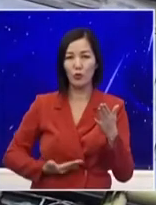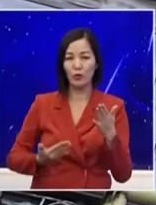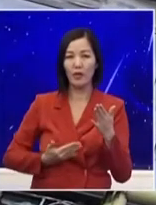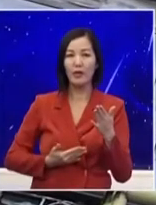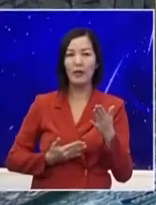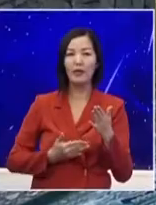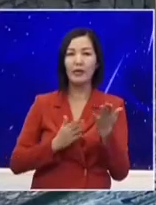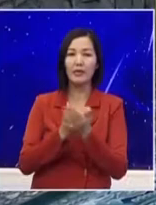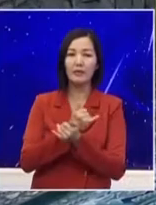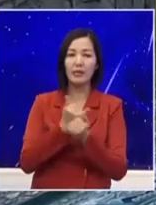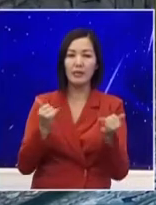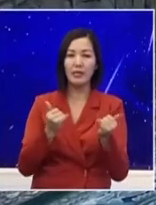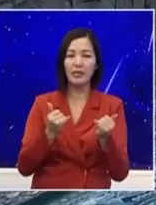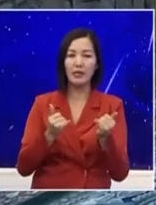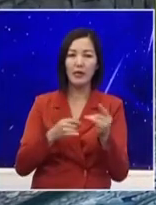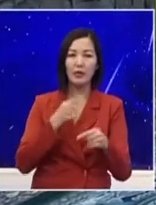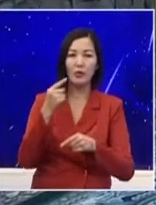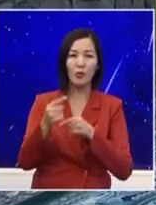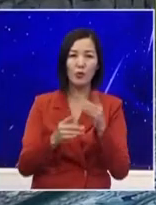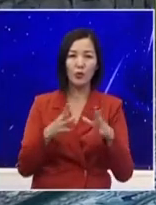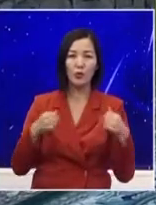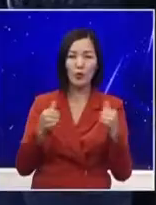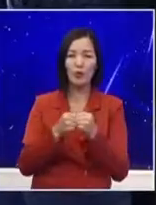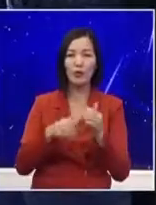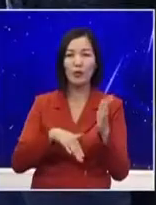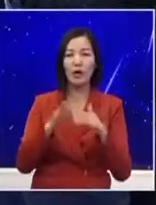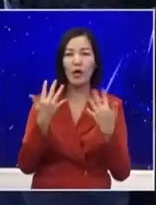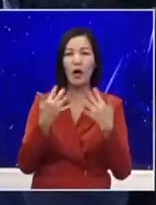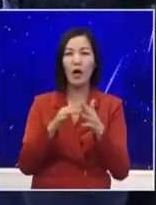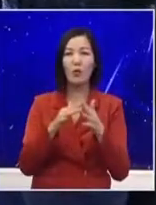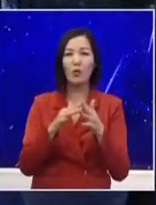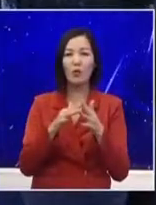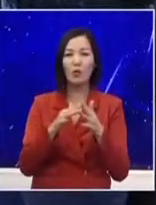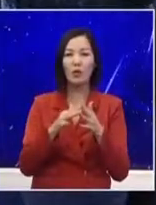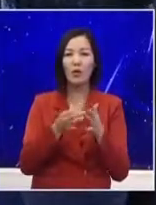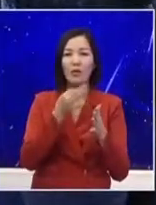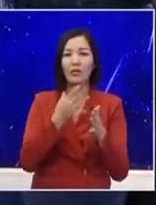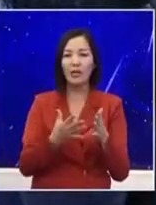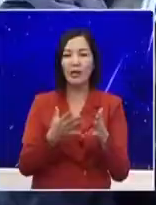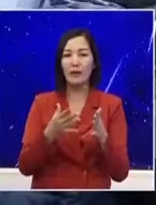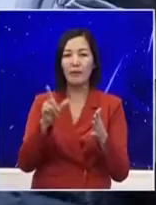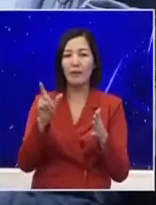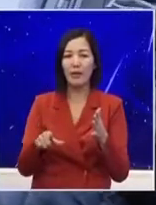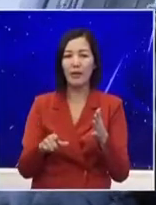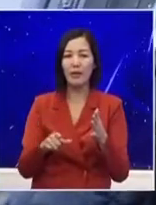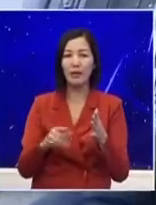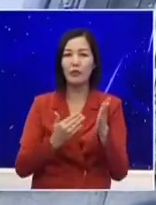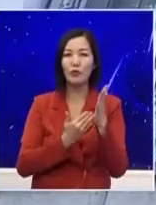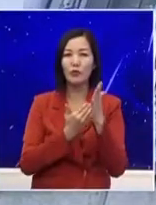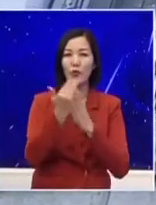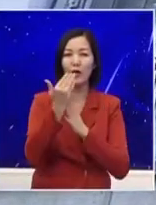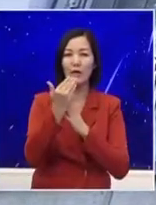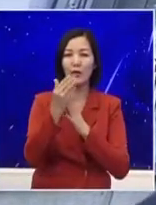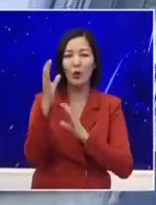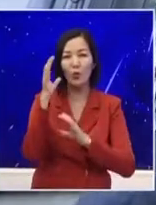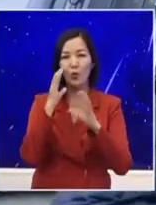жүріп, қызмет етті, өсті өнді. Қарапайым ауыл баласын ректорлыққа дейін көтерген осы ыстық мекен. Бүгіннен бастап 4 қабатты